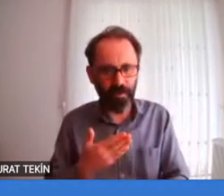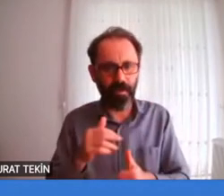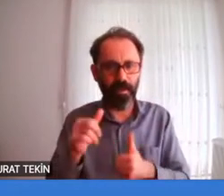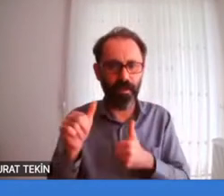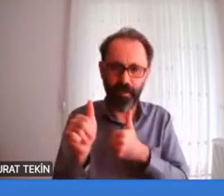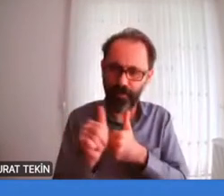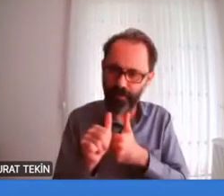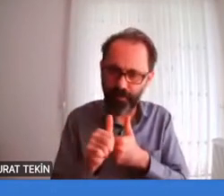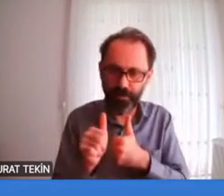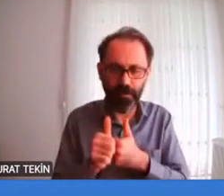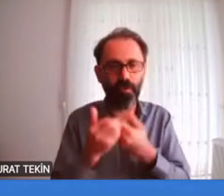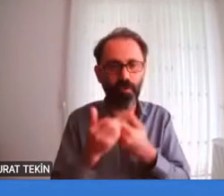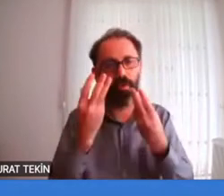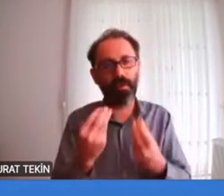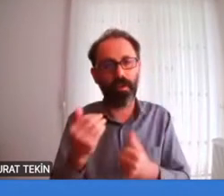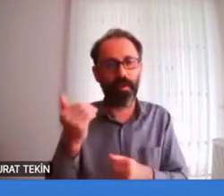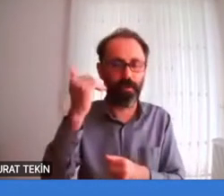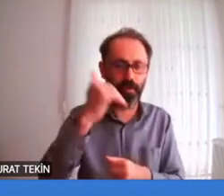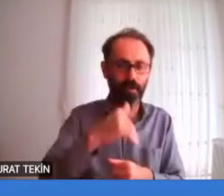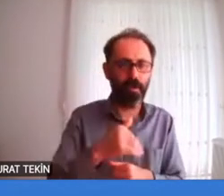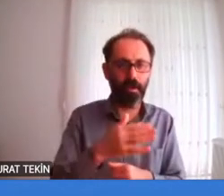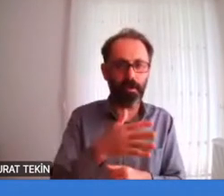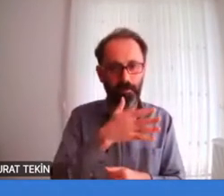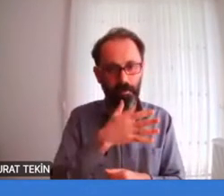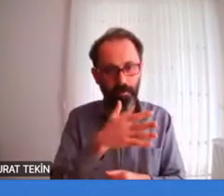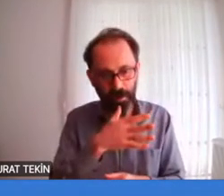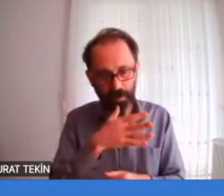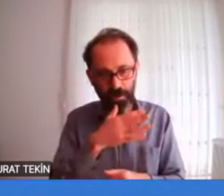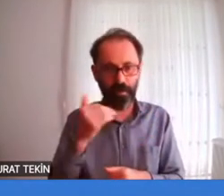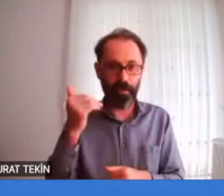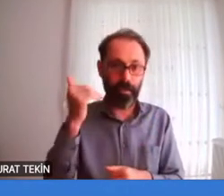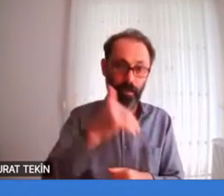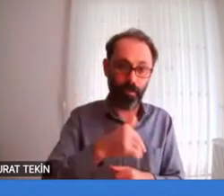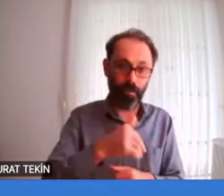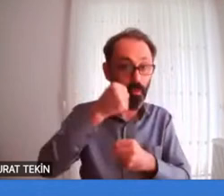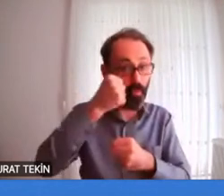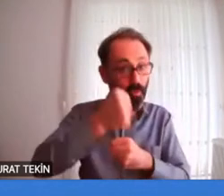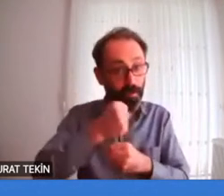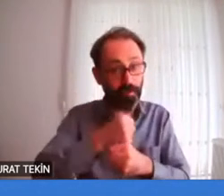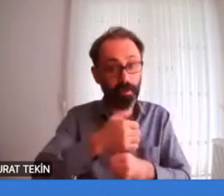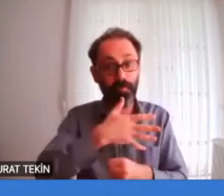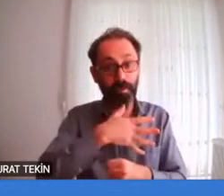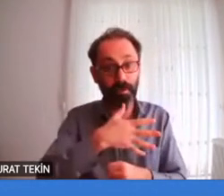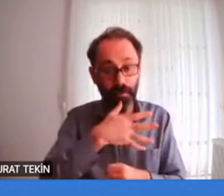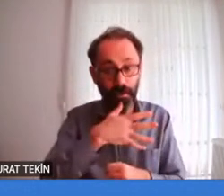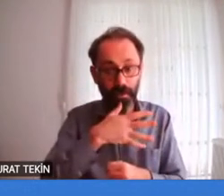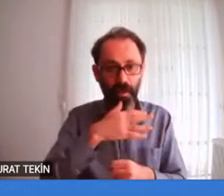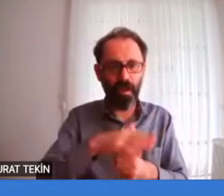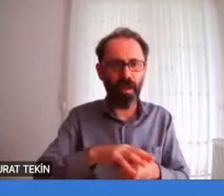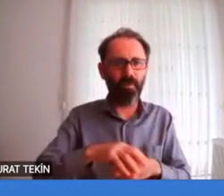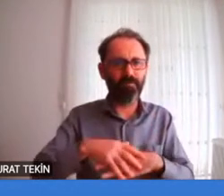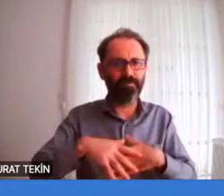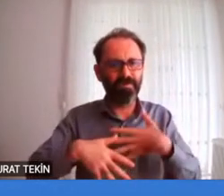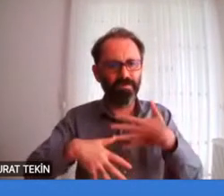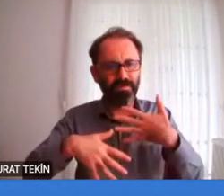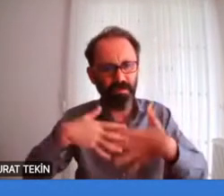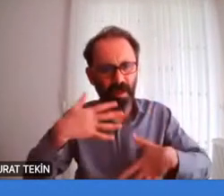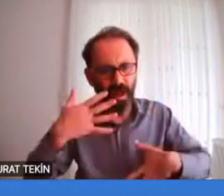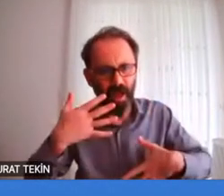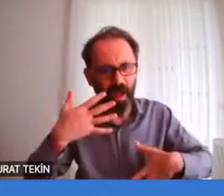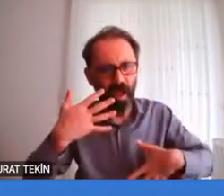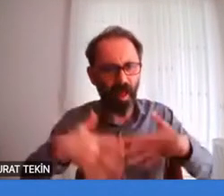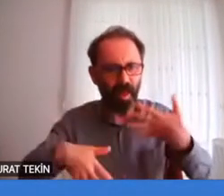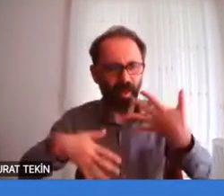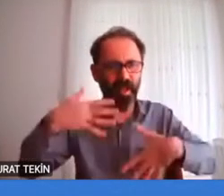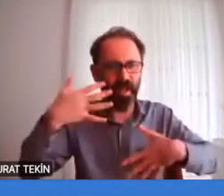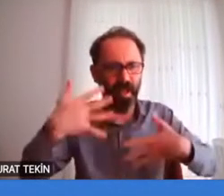Bize çok fazla iş düşmüyor. Bilinçliler, görevlerini biliyorlar. Zaman zaman sakat sakat antrenmanlara çıkıyorlar.